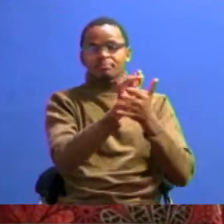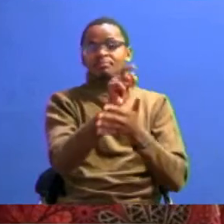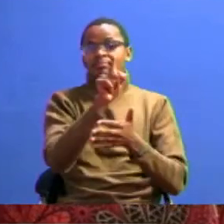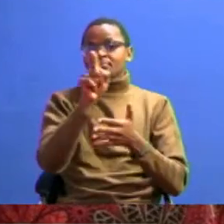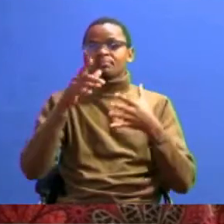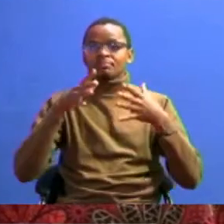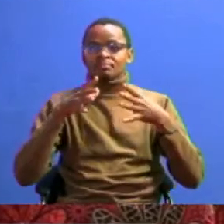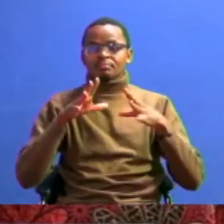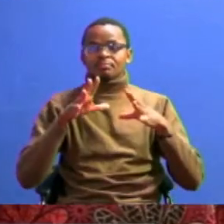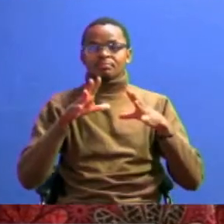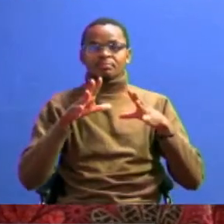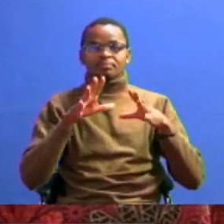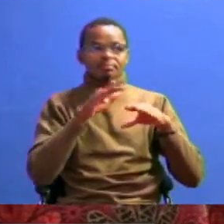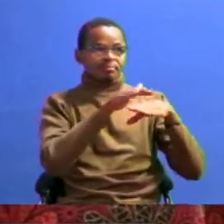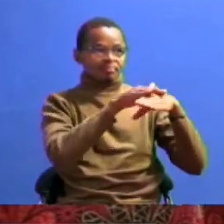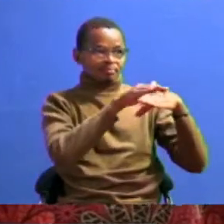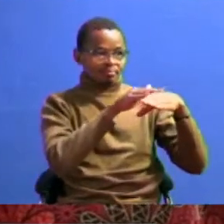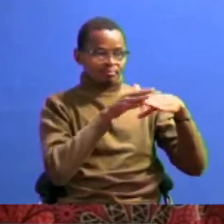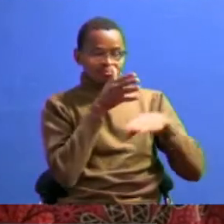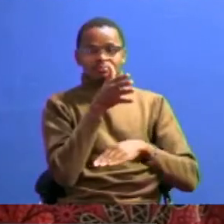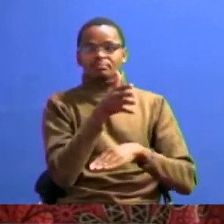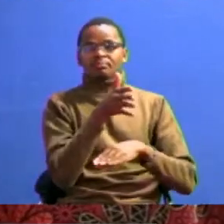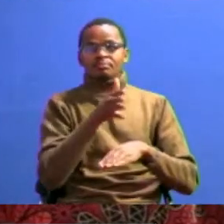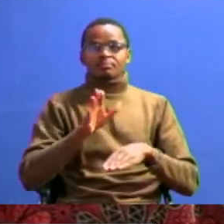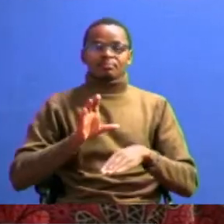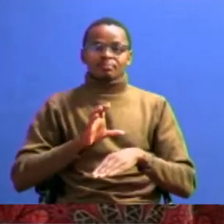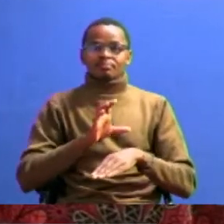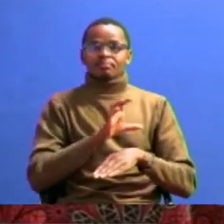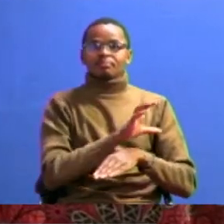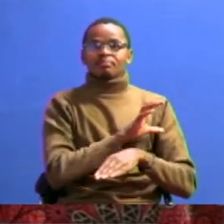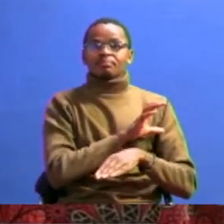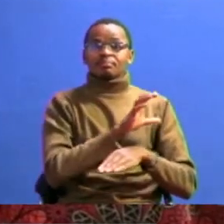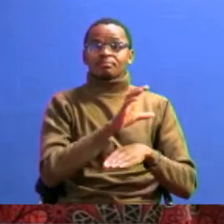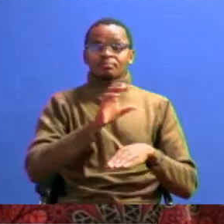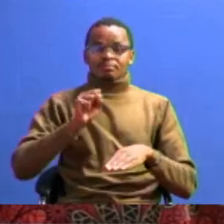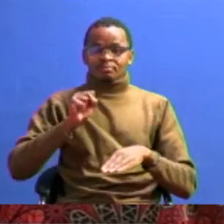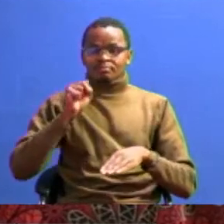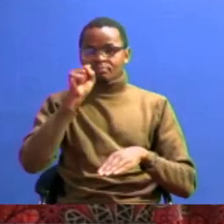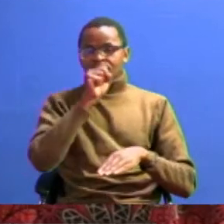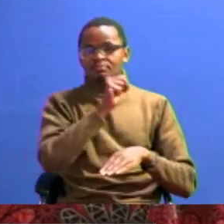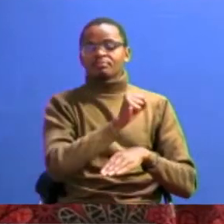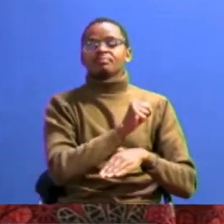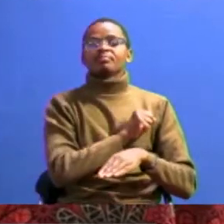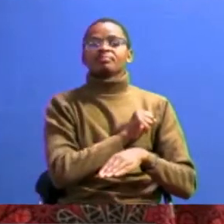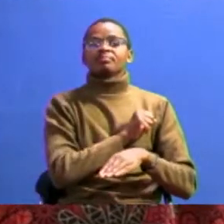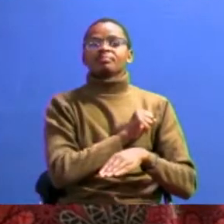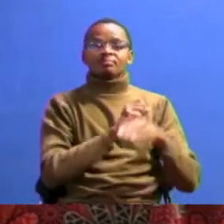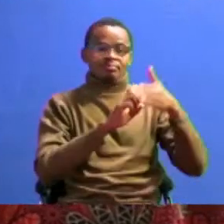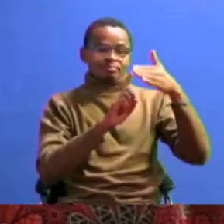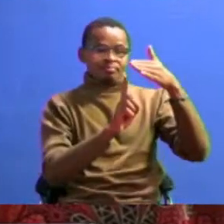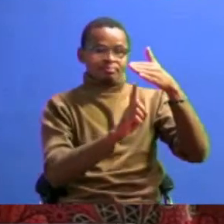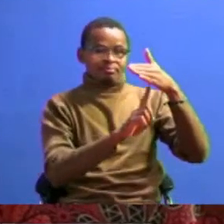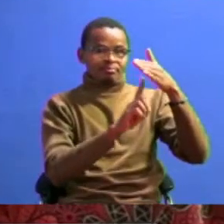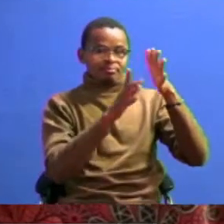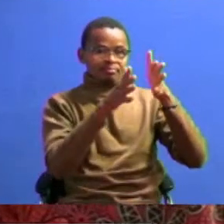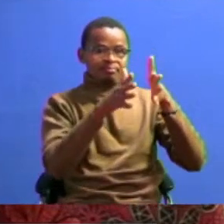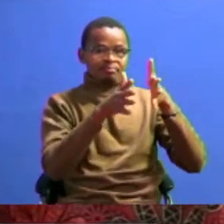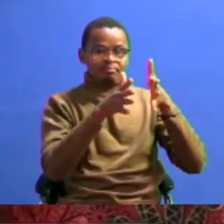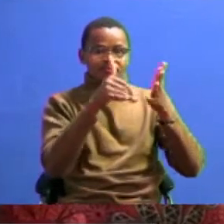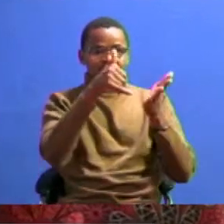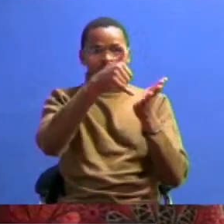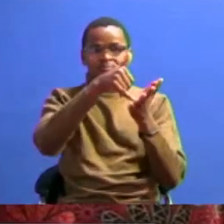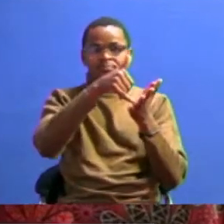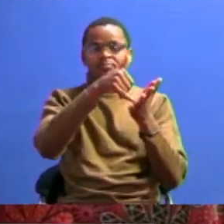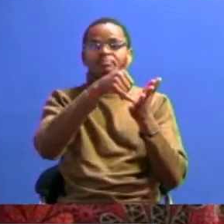watu ambao tutawaita mbele ya kamati hii ya Senate ni waziri anayehusika na mambo